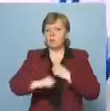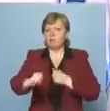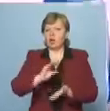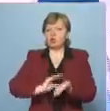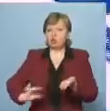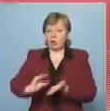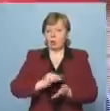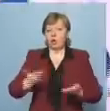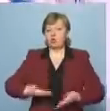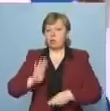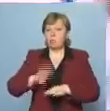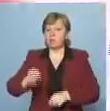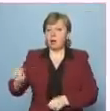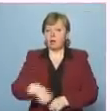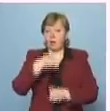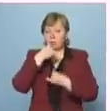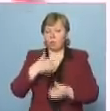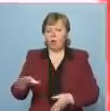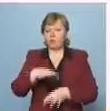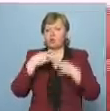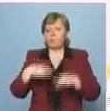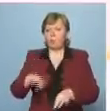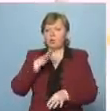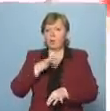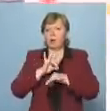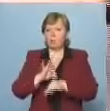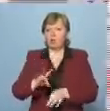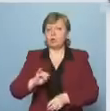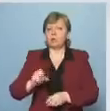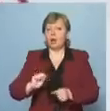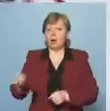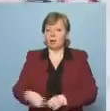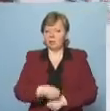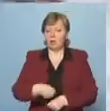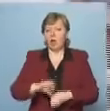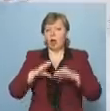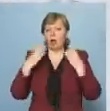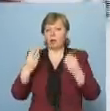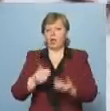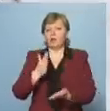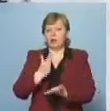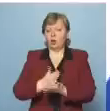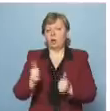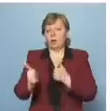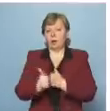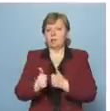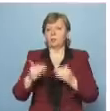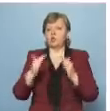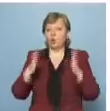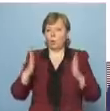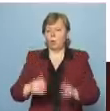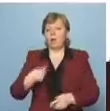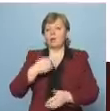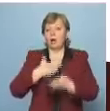без хоккея уже не представляет, проводит на льду все свободное время. Тем более, что хоккейная коробка находится прямо под окнами Ирины. Рада,